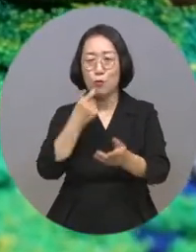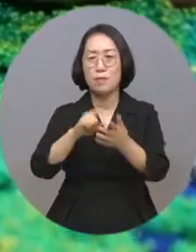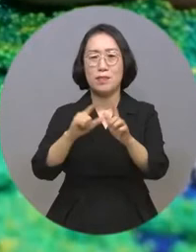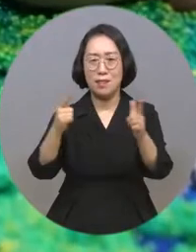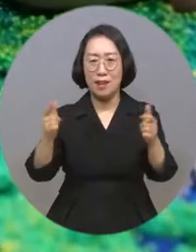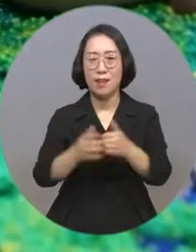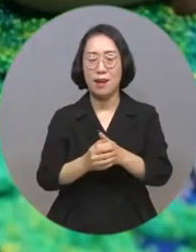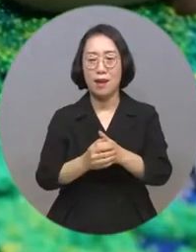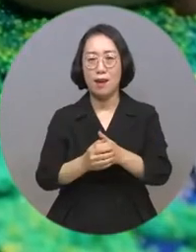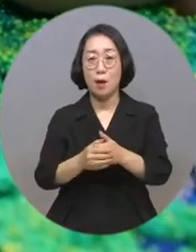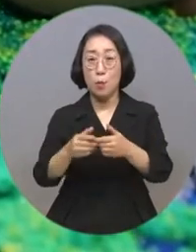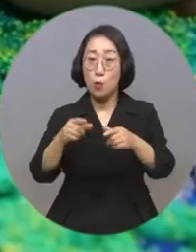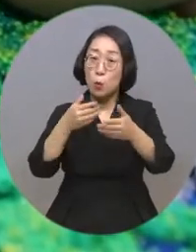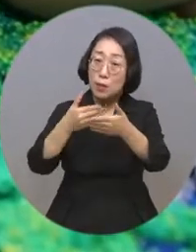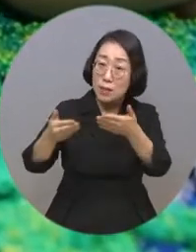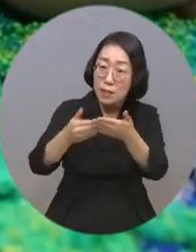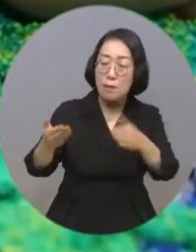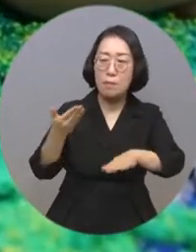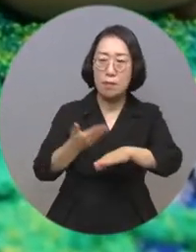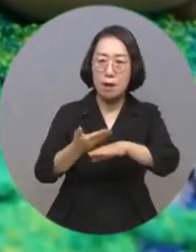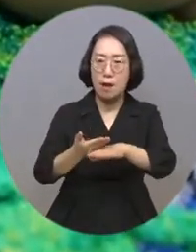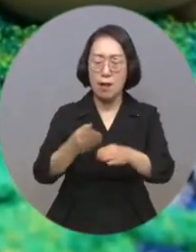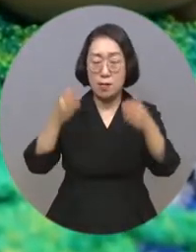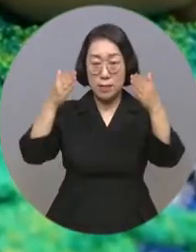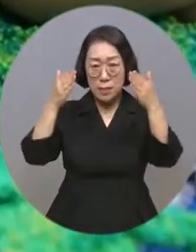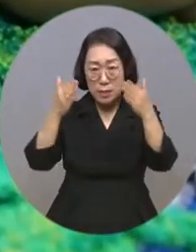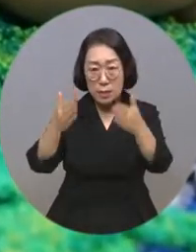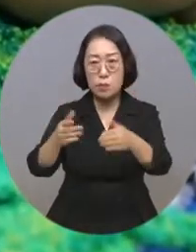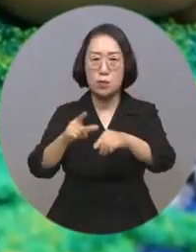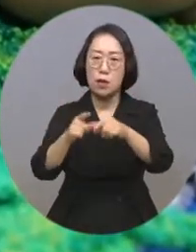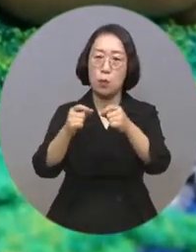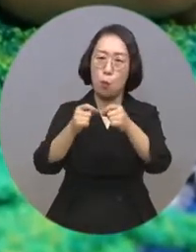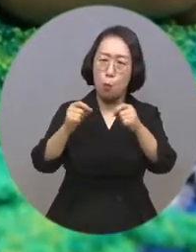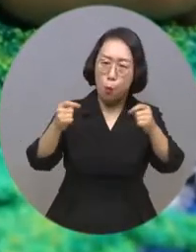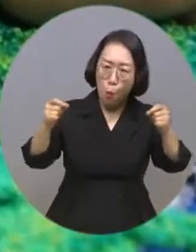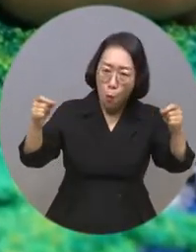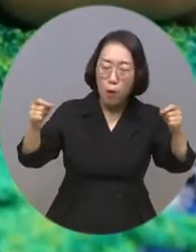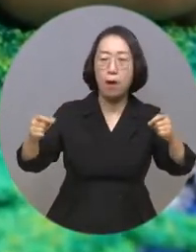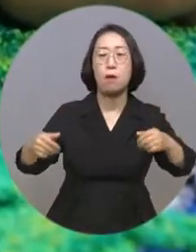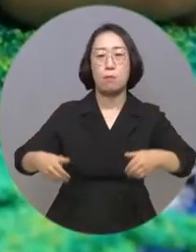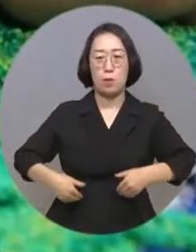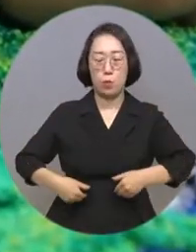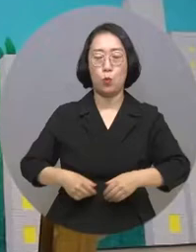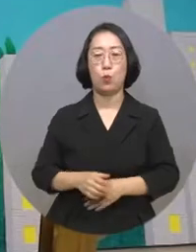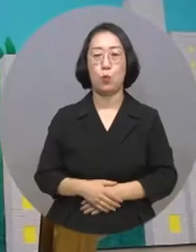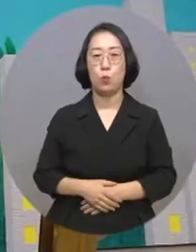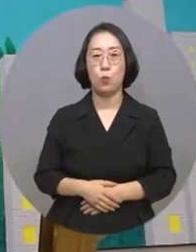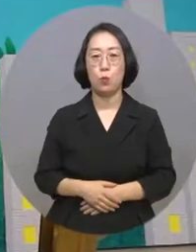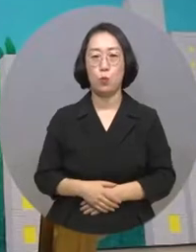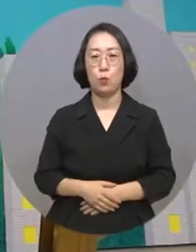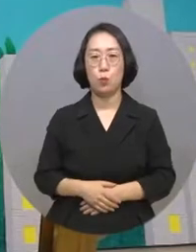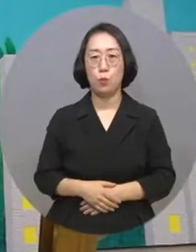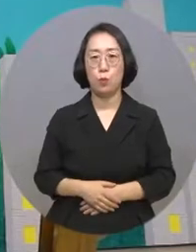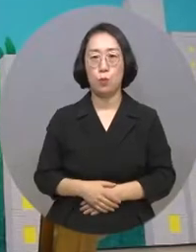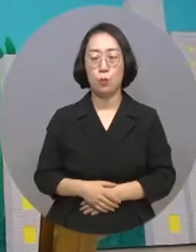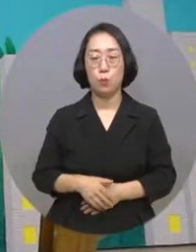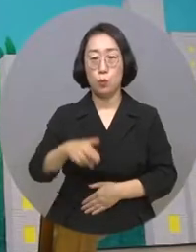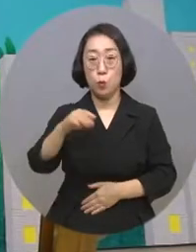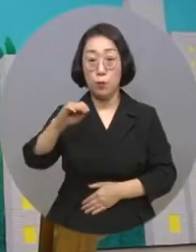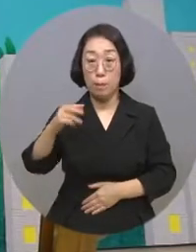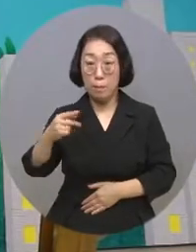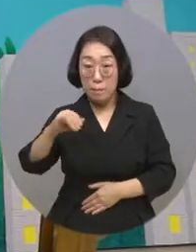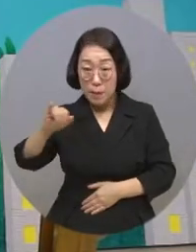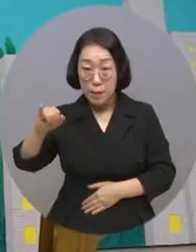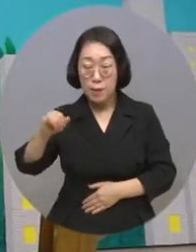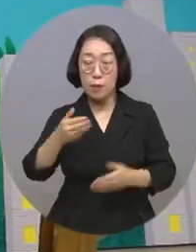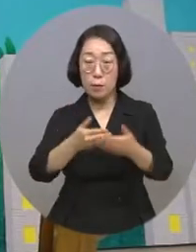그린 그림과는 다르게 집중력을 발휘해 오랜 시간 작업이 필요합니다. 조선미 작가의